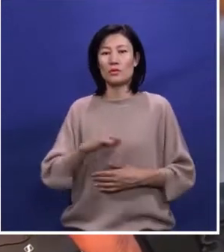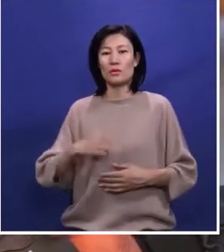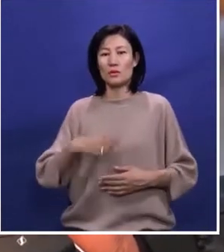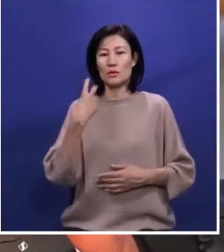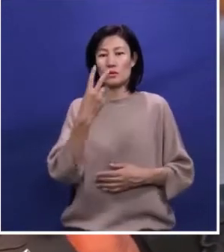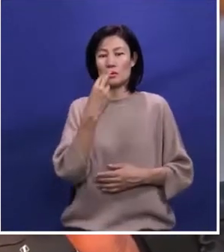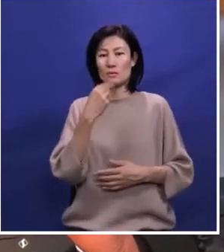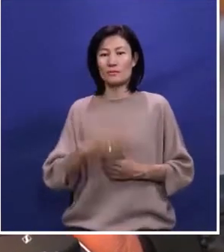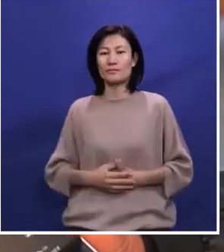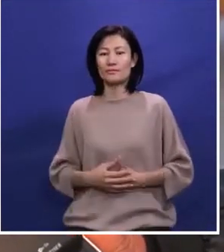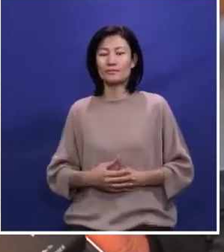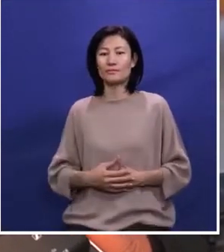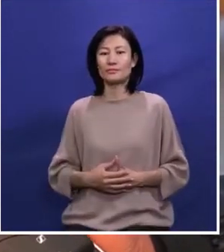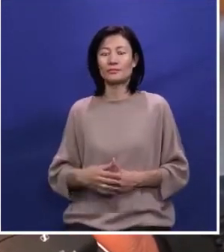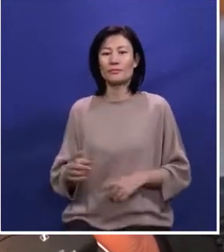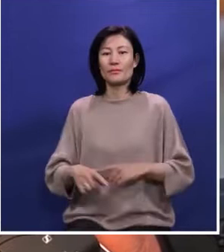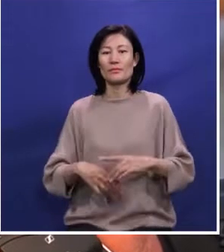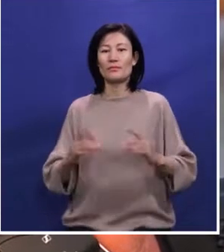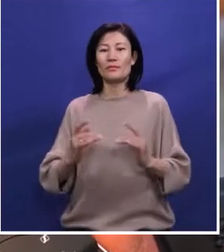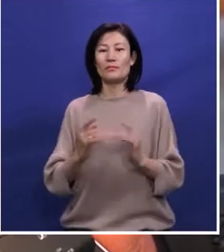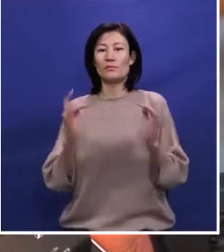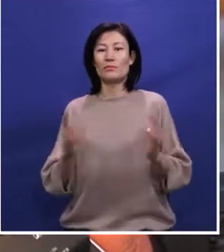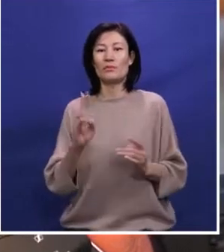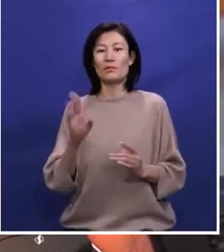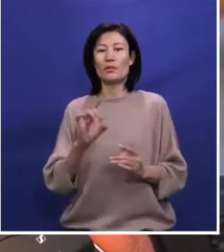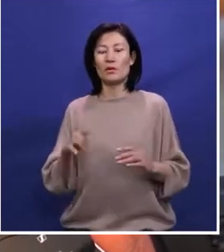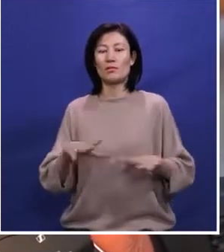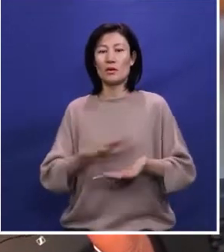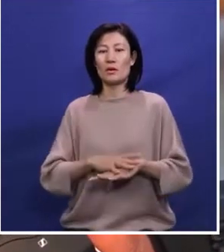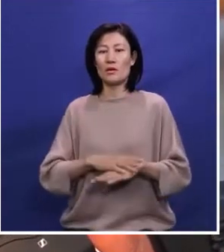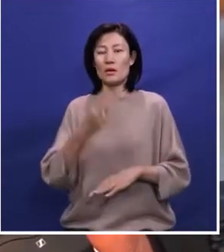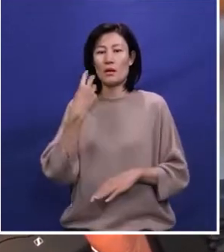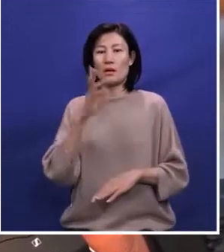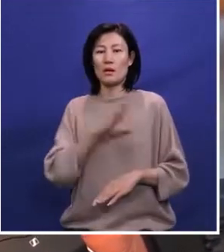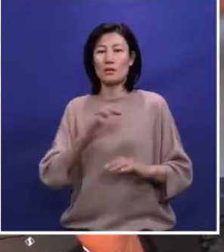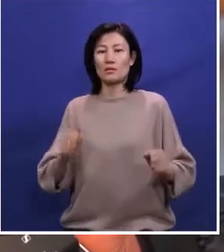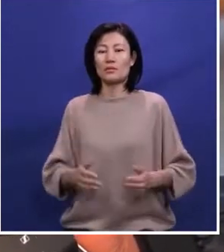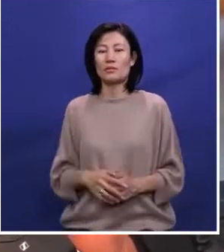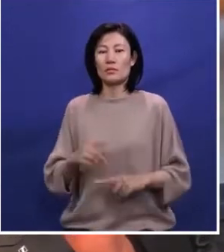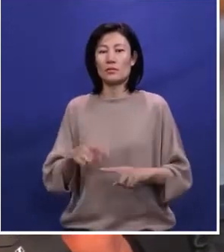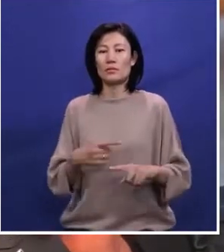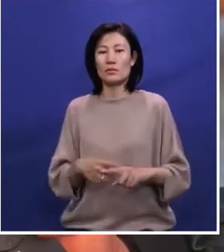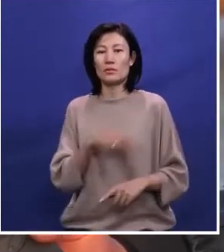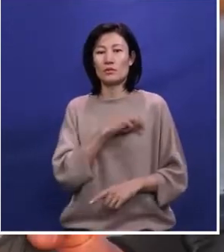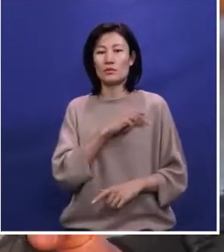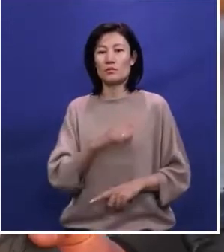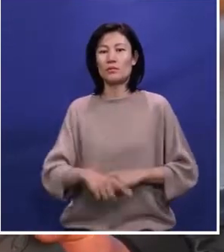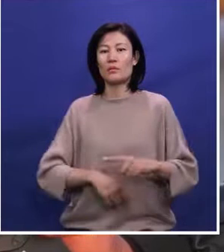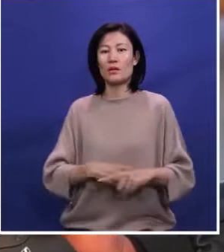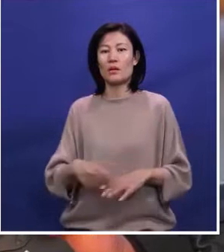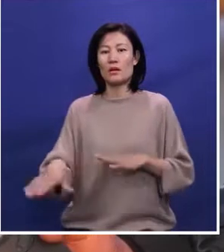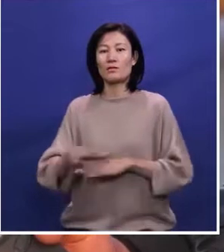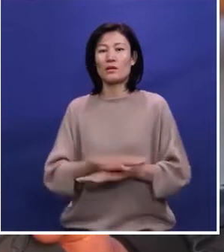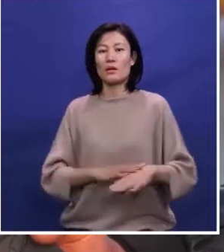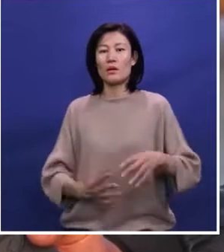отырсыз, кішігірім мына каналдың үстінен өтетін көпірді аудандық бюджеттен қаражат қарастырып, осы жұмыстарды қазір атқарғанымыз бар. Жалпы